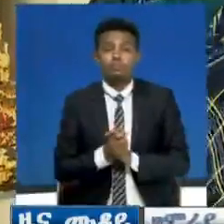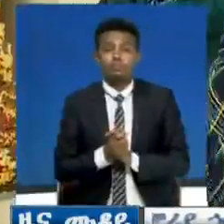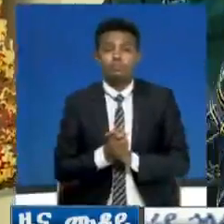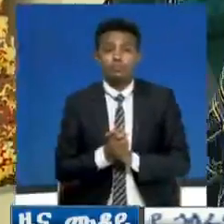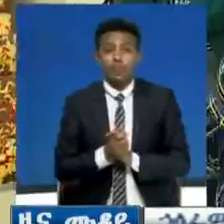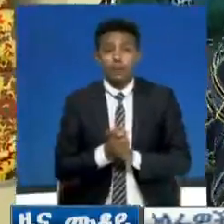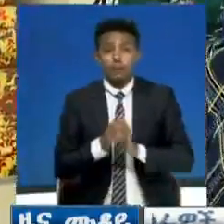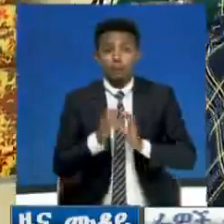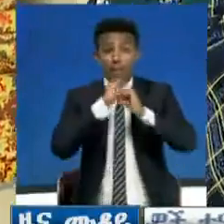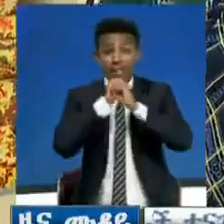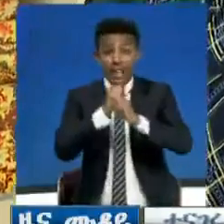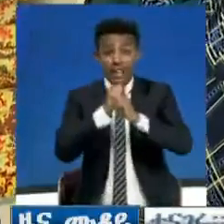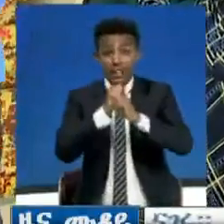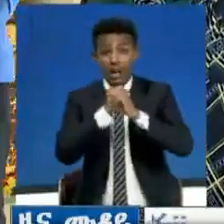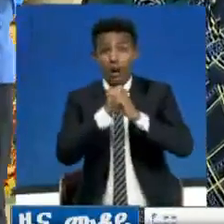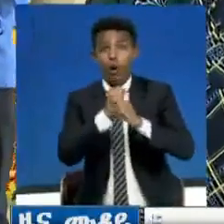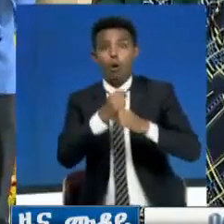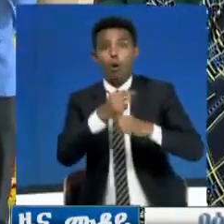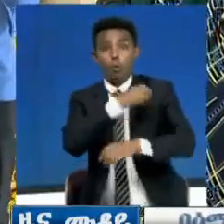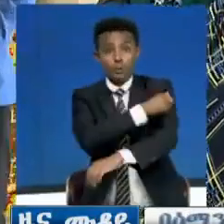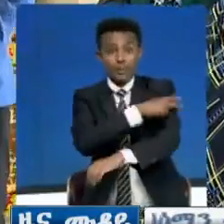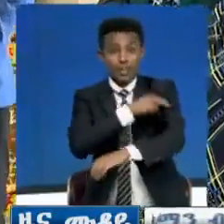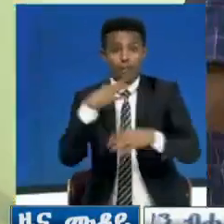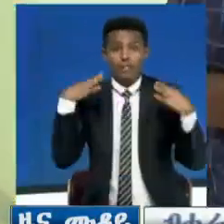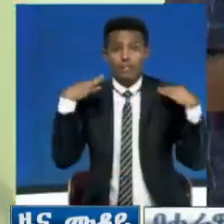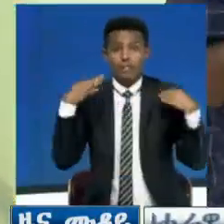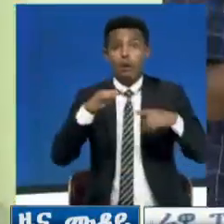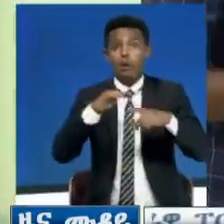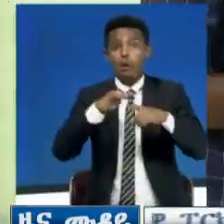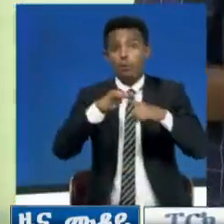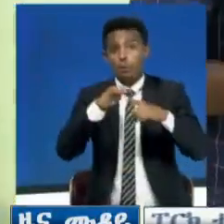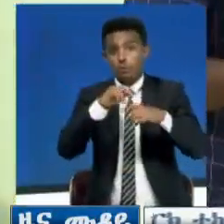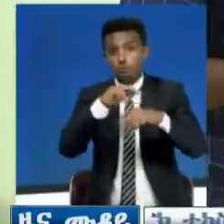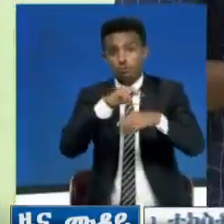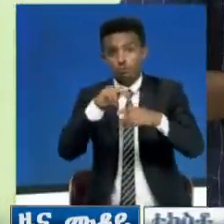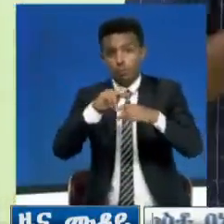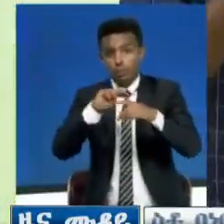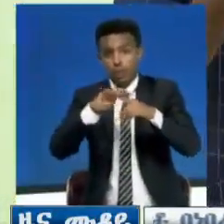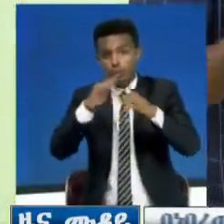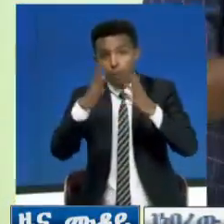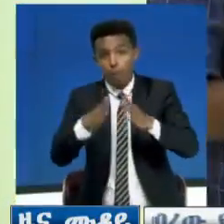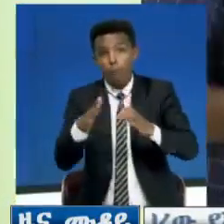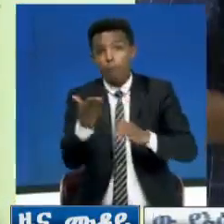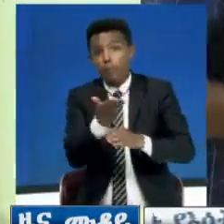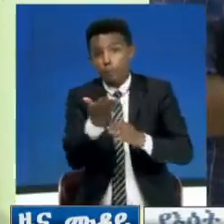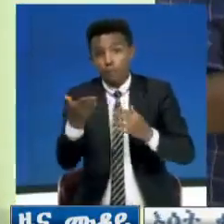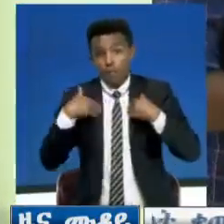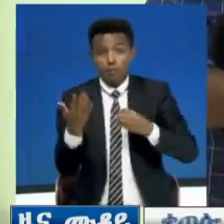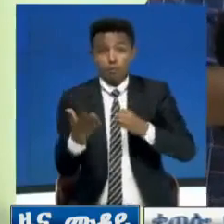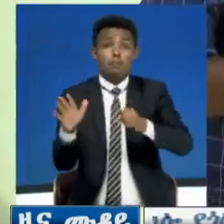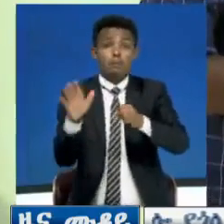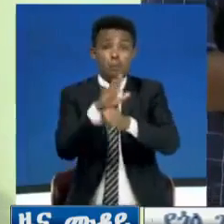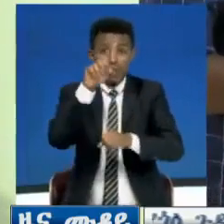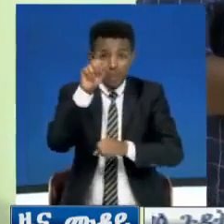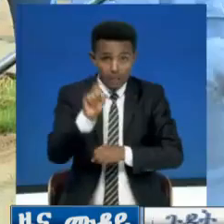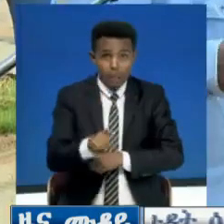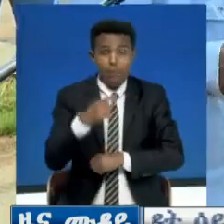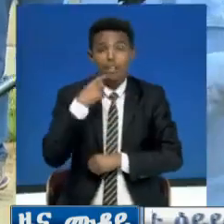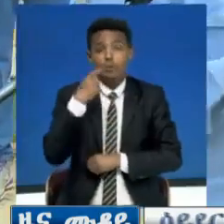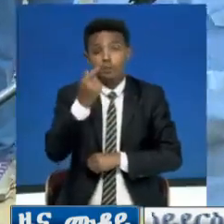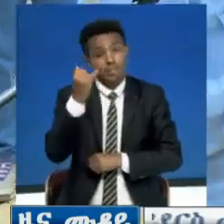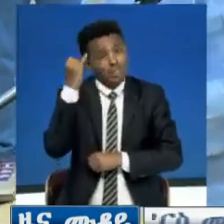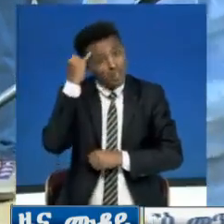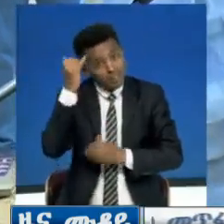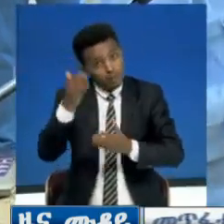በመከላከያ ሆስፒታል የሚገኙ የጤና ባለሙያዎችም በህክምና ግብዓትና በባለሙያው በኩል ሊሟሉ ይገባል ያሏቸውን ነጥቦች አቅርበዋል። ወይም